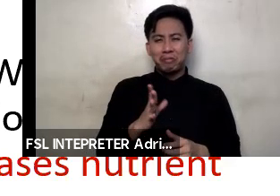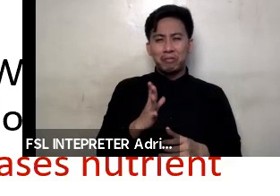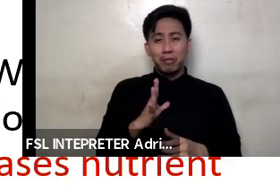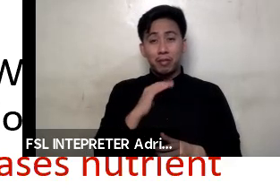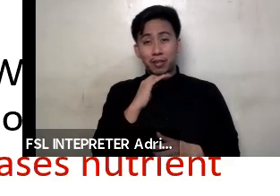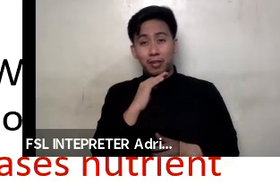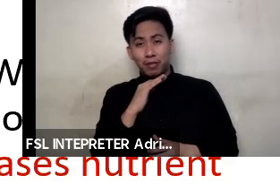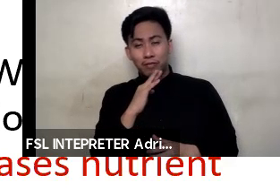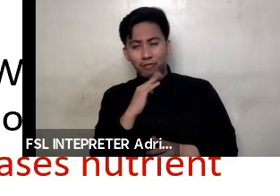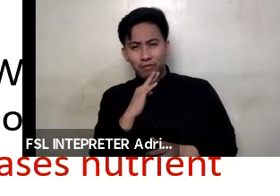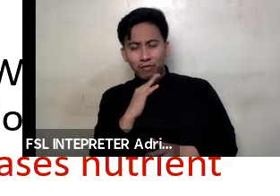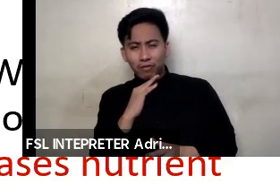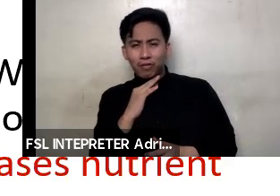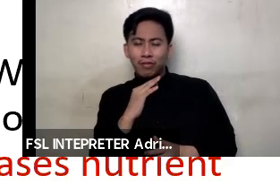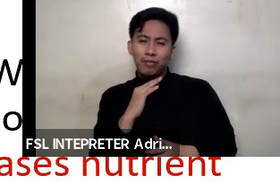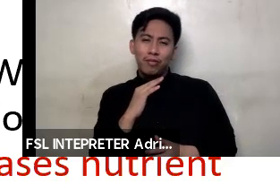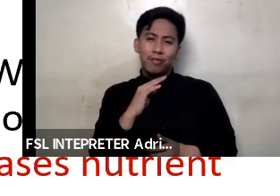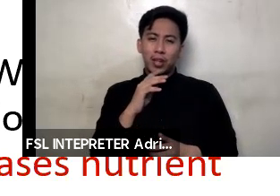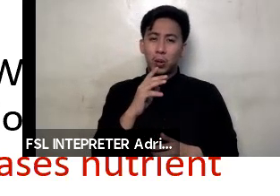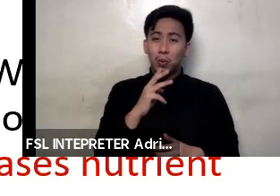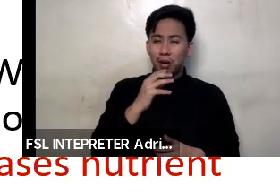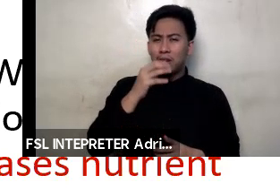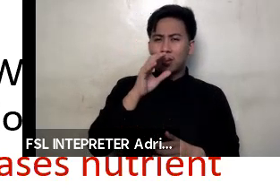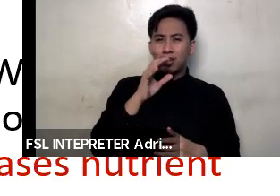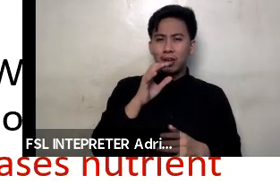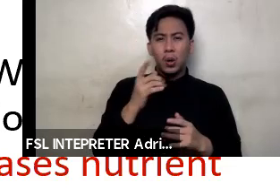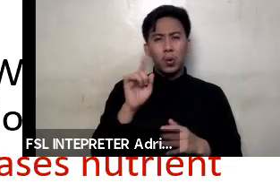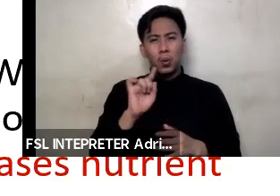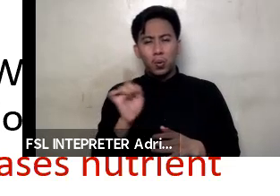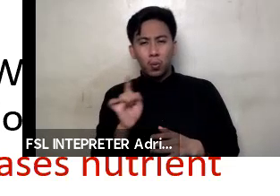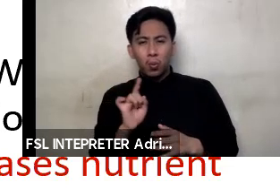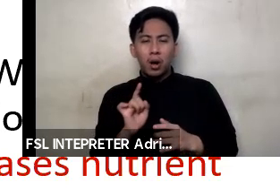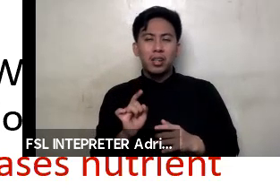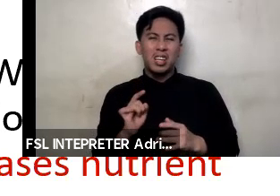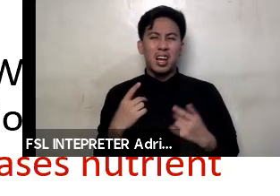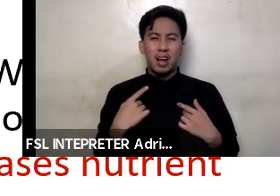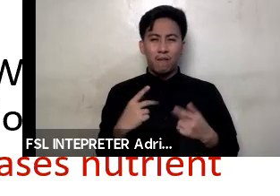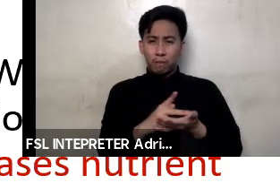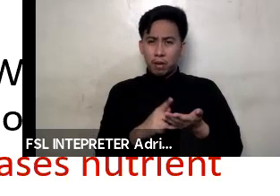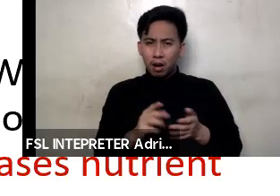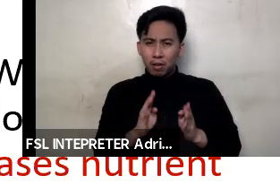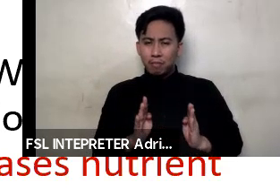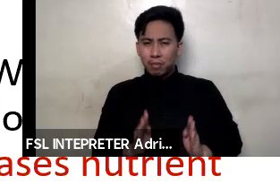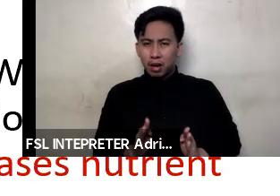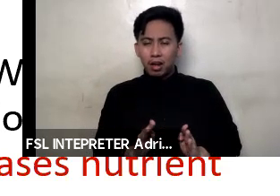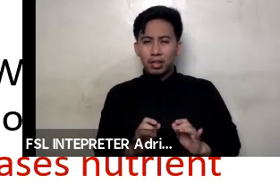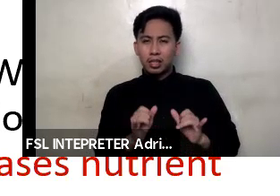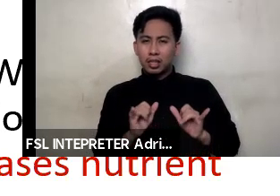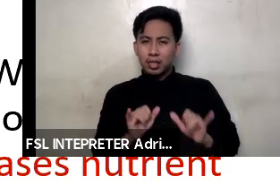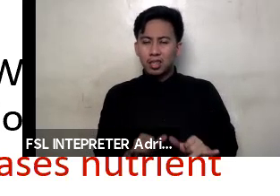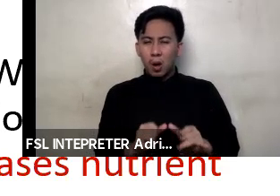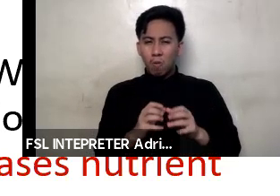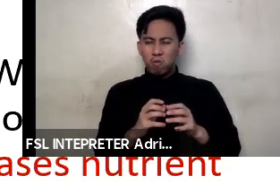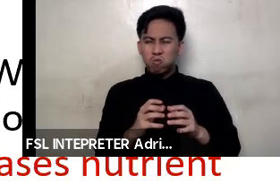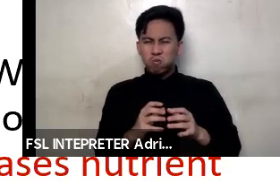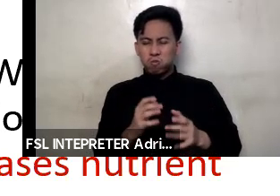ng chronic enteropathy, meaning to say, prolonged inflammation of the intestine, leading to the flattening of the lining of the